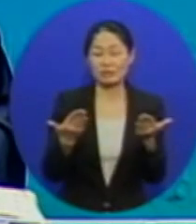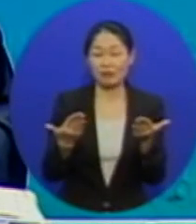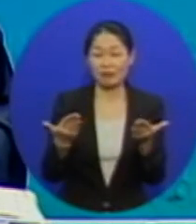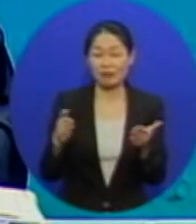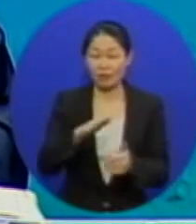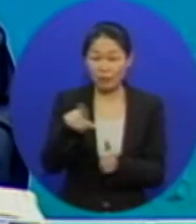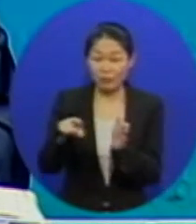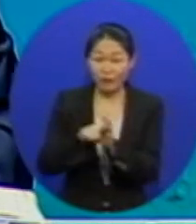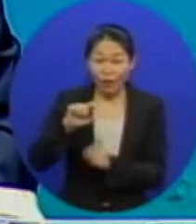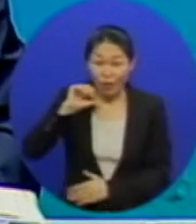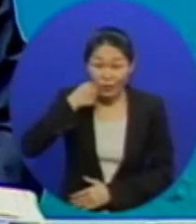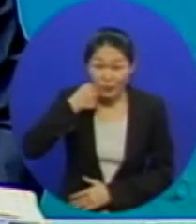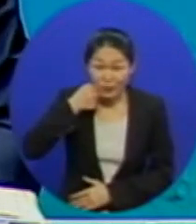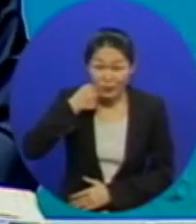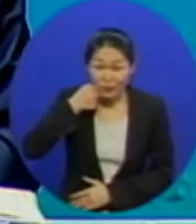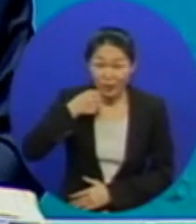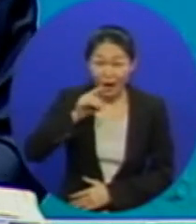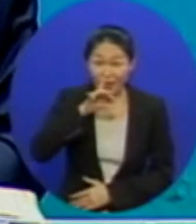않았어요